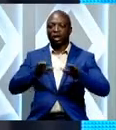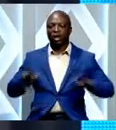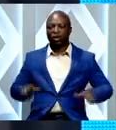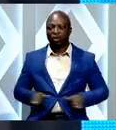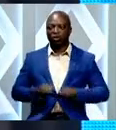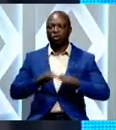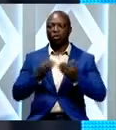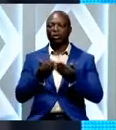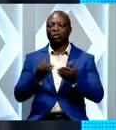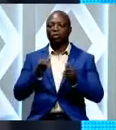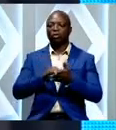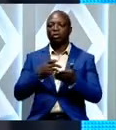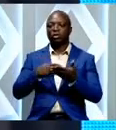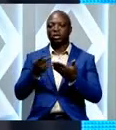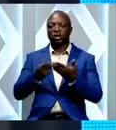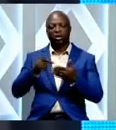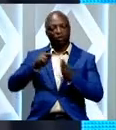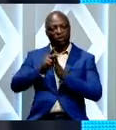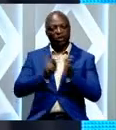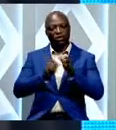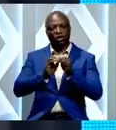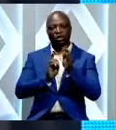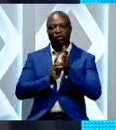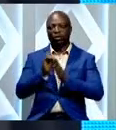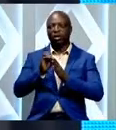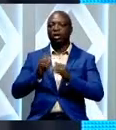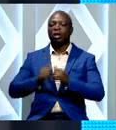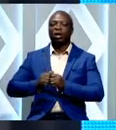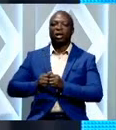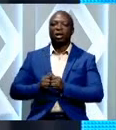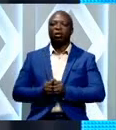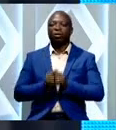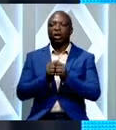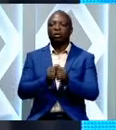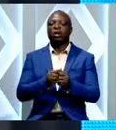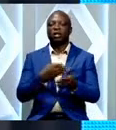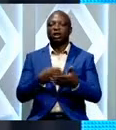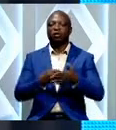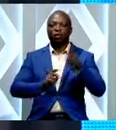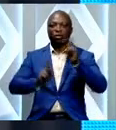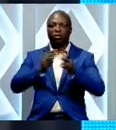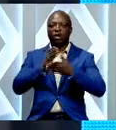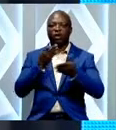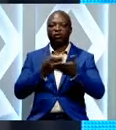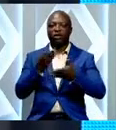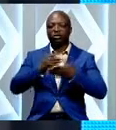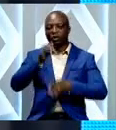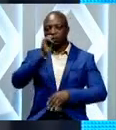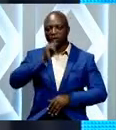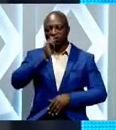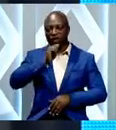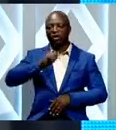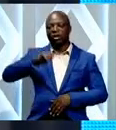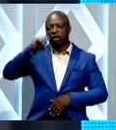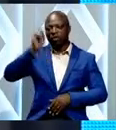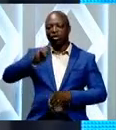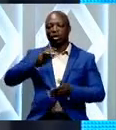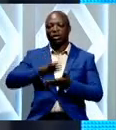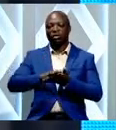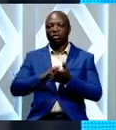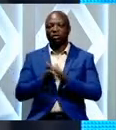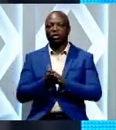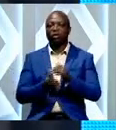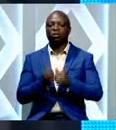nos politiques de développement. L'accompagnement des fonds publics par les financements privés doit devenir